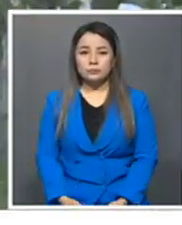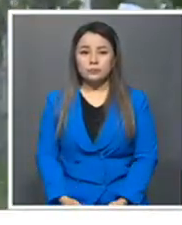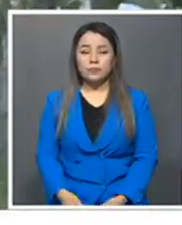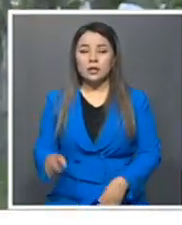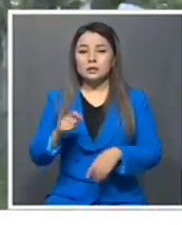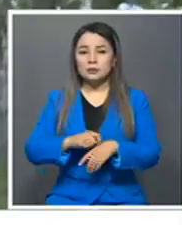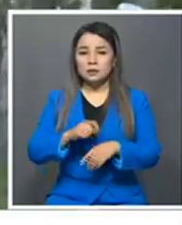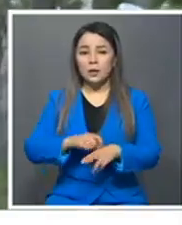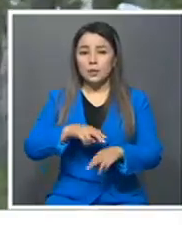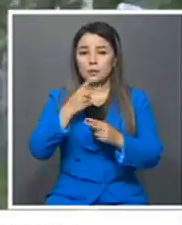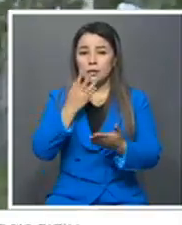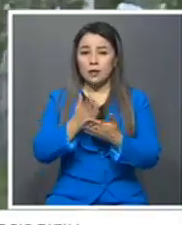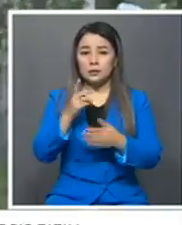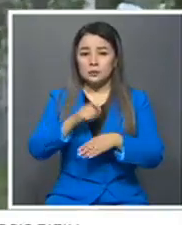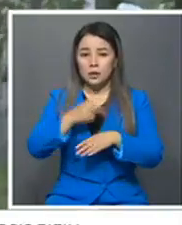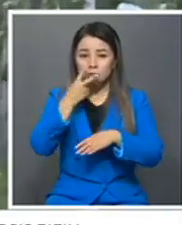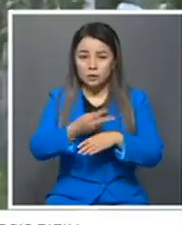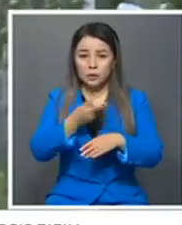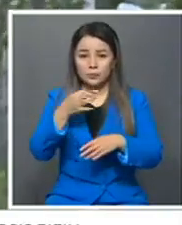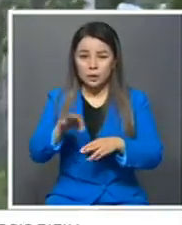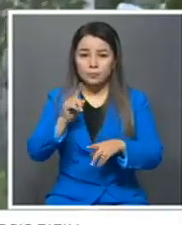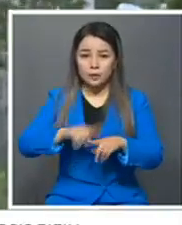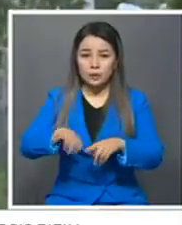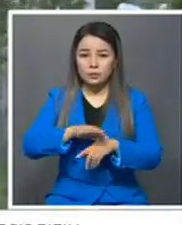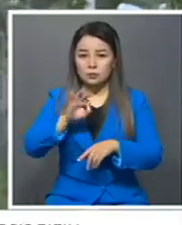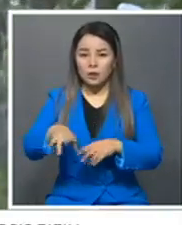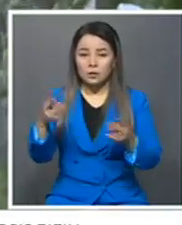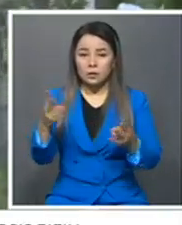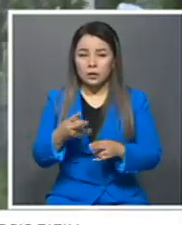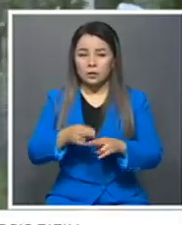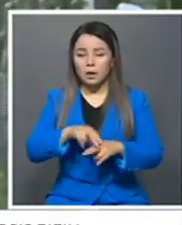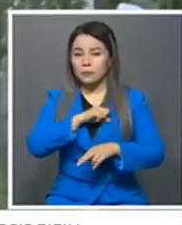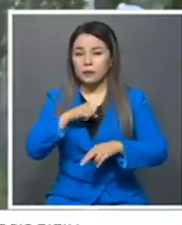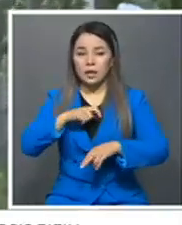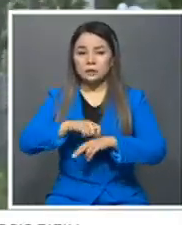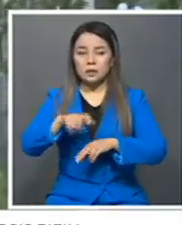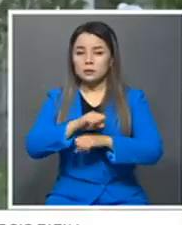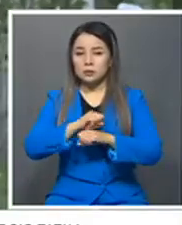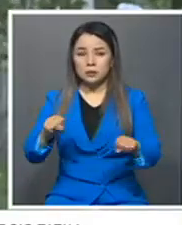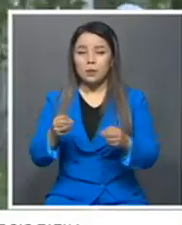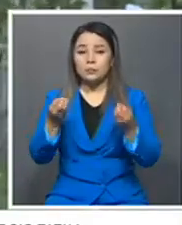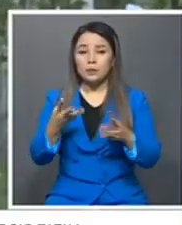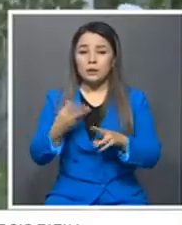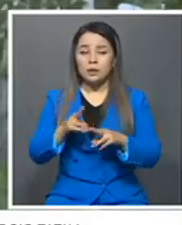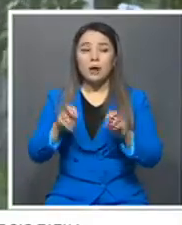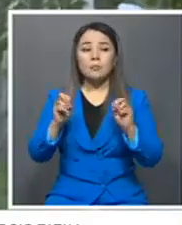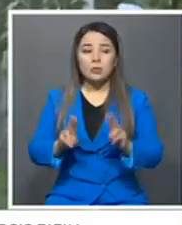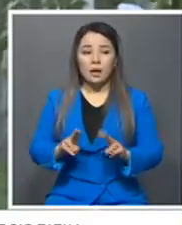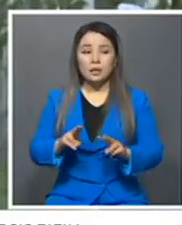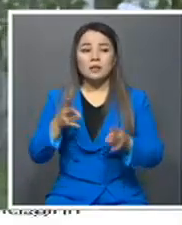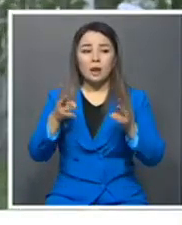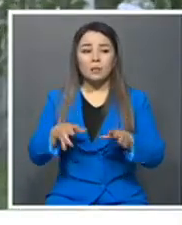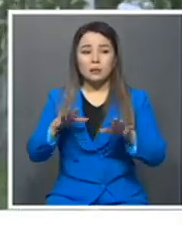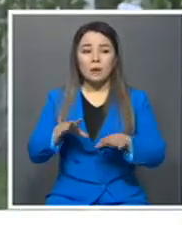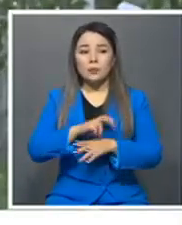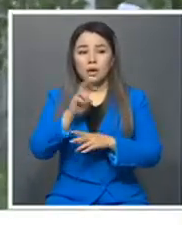Кенені байқаған кезде жабысып тұрған, оны тезірек алып тастау керек, бірақ өзі өздігінен алмауға тырысу керек. Ол арнайы